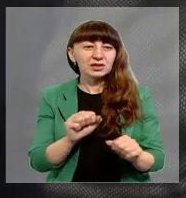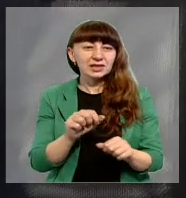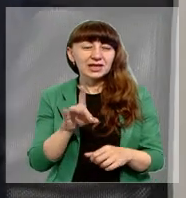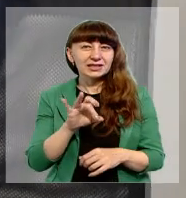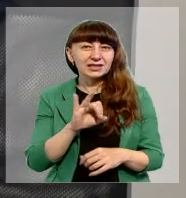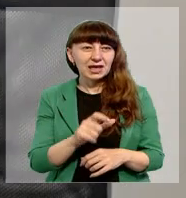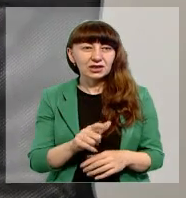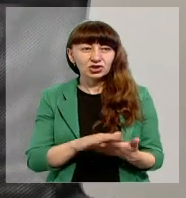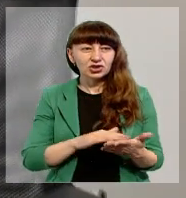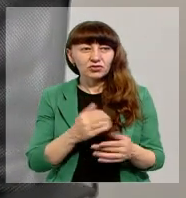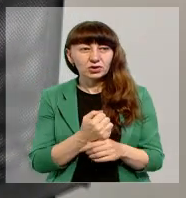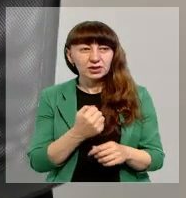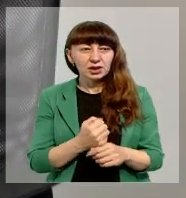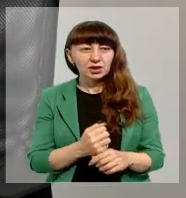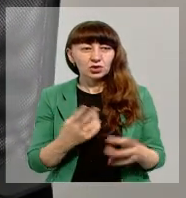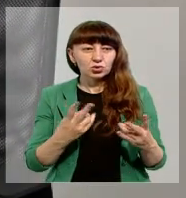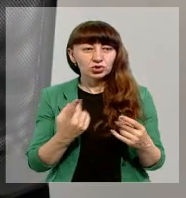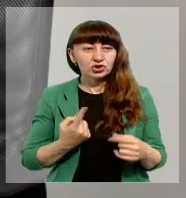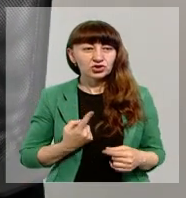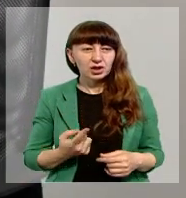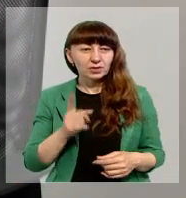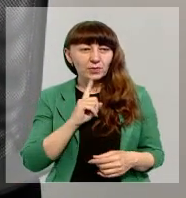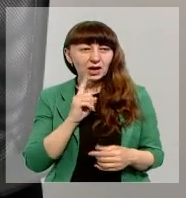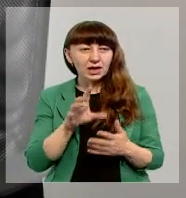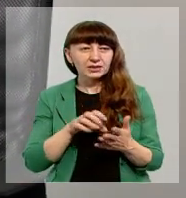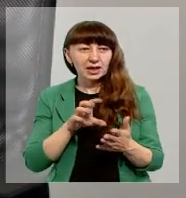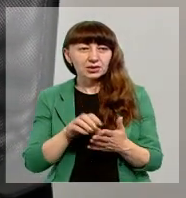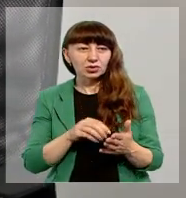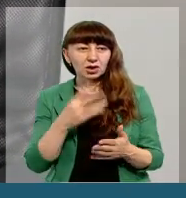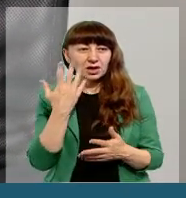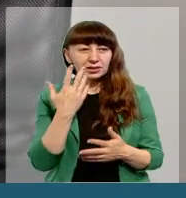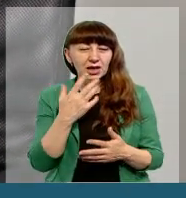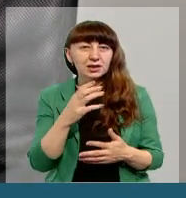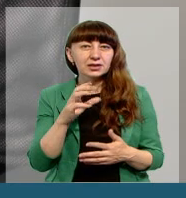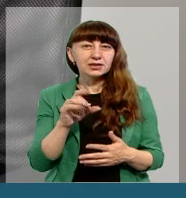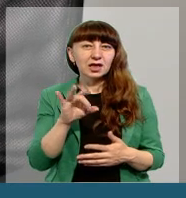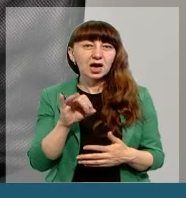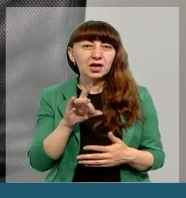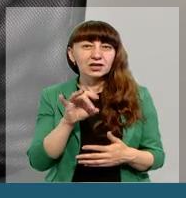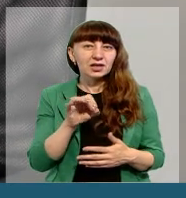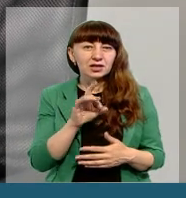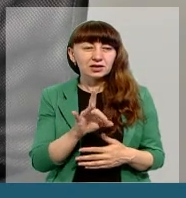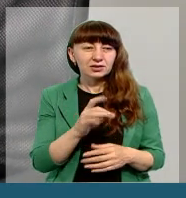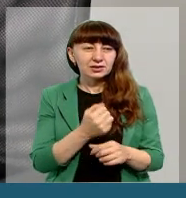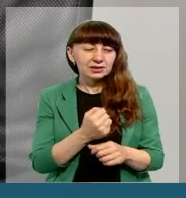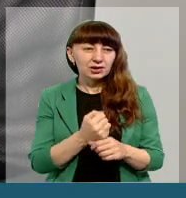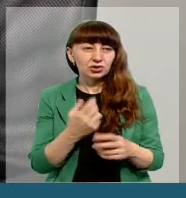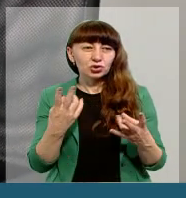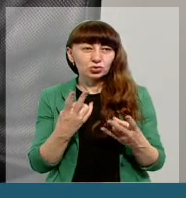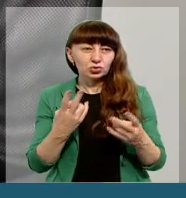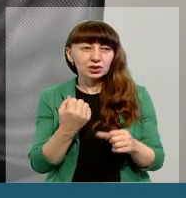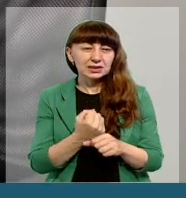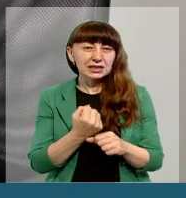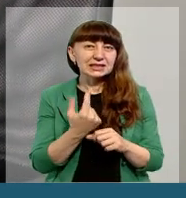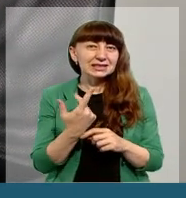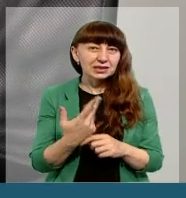Деталь нельзя ничего с ней делать, просто нужно ждать, пока отсканируется. После того, как отсканировался один раз, нужно еще сделать несколько сканов, то